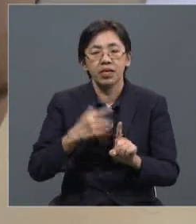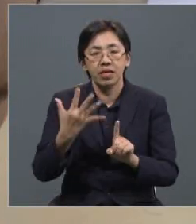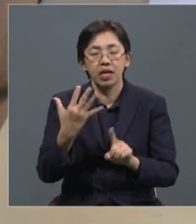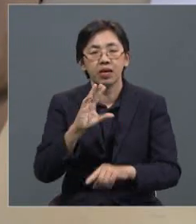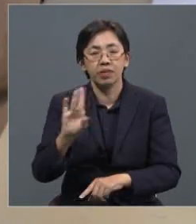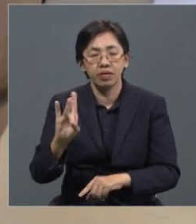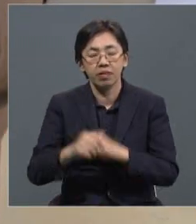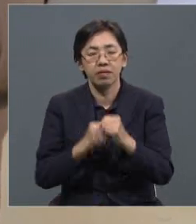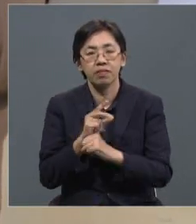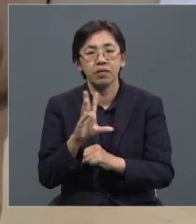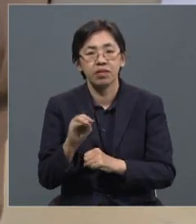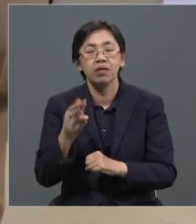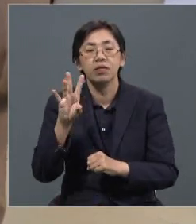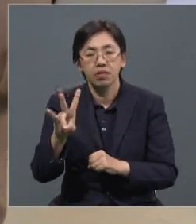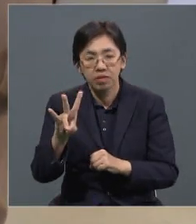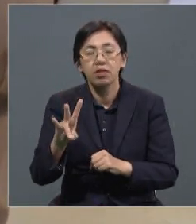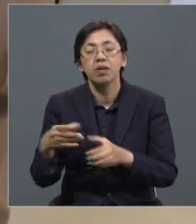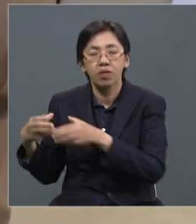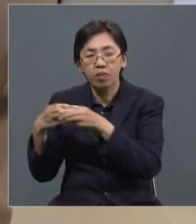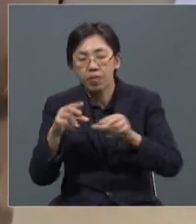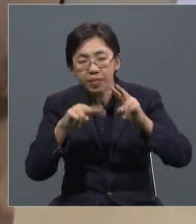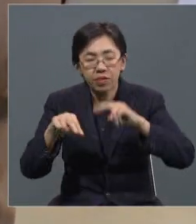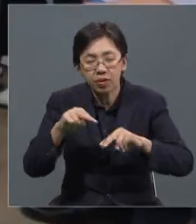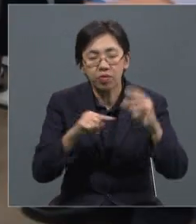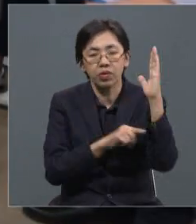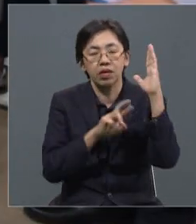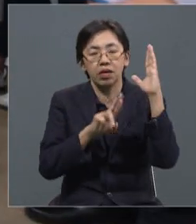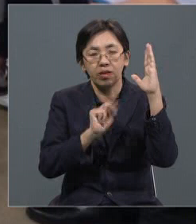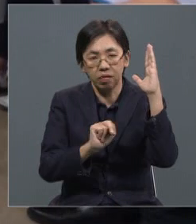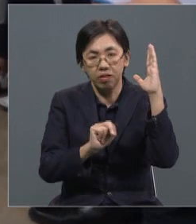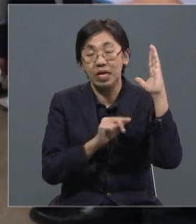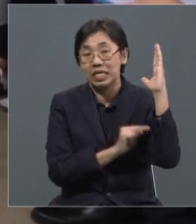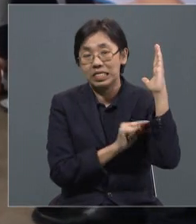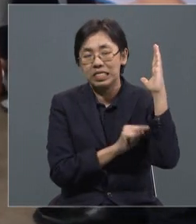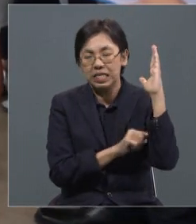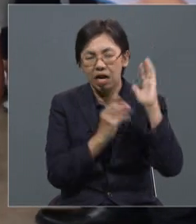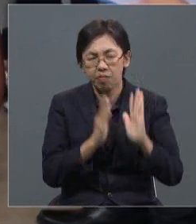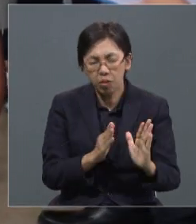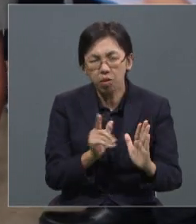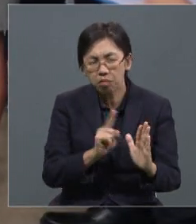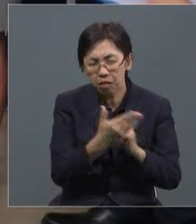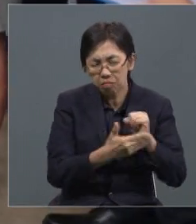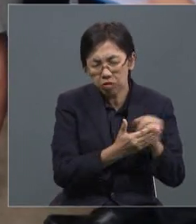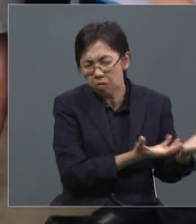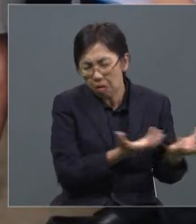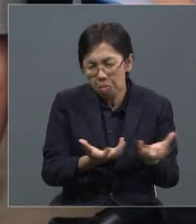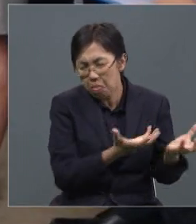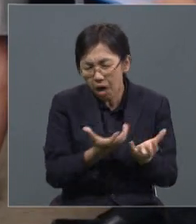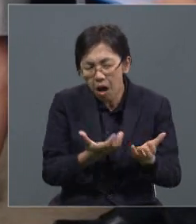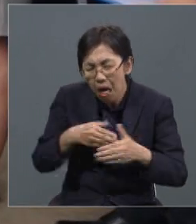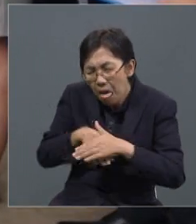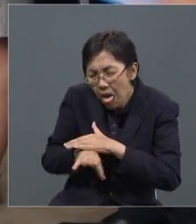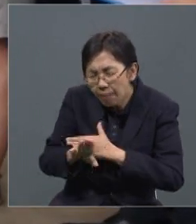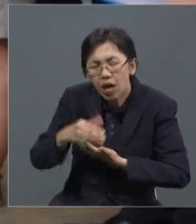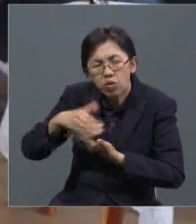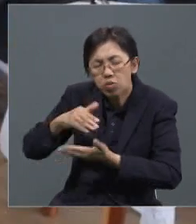คม2567ที่ผ่านมาณจังหวัดระนองซึ่งเป็นพื้นที่ลักลอบลำเลียงยาเสพติดหลักเข้าสู่ประเทศไทยจังหวัด